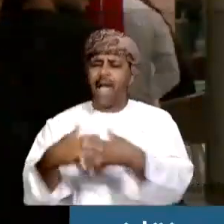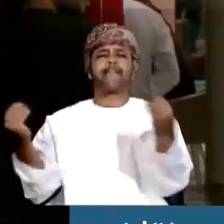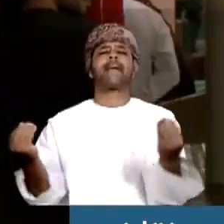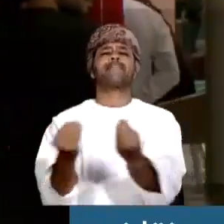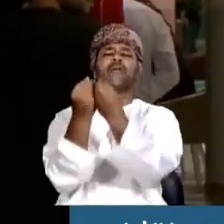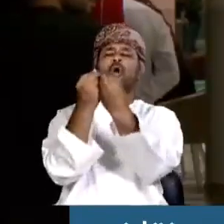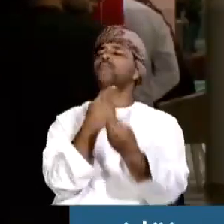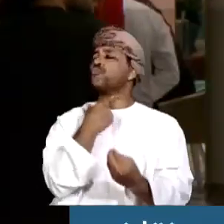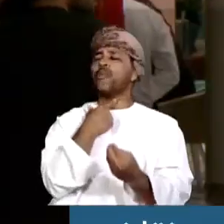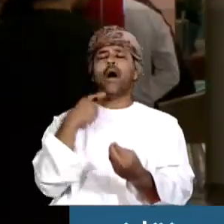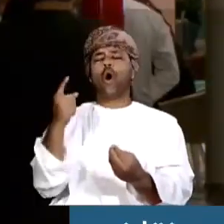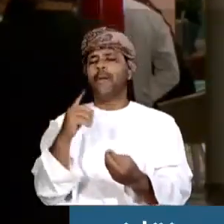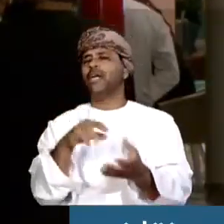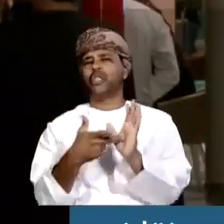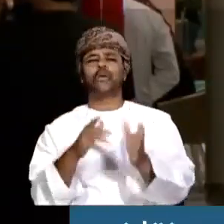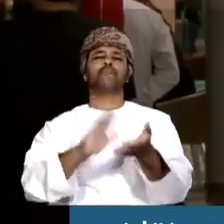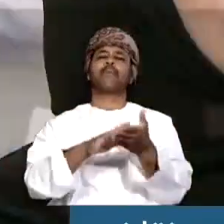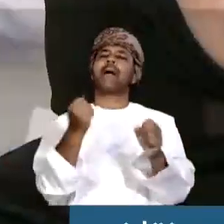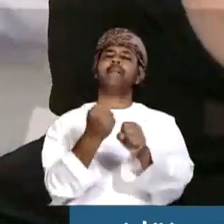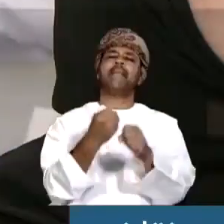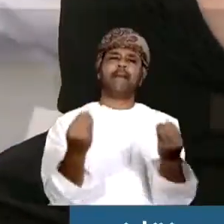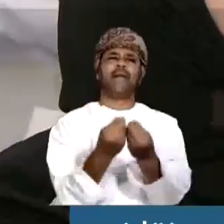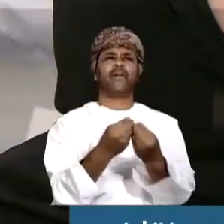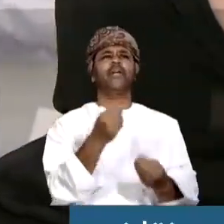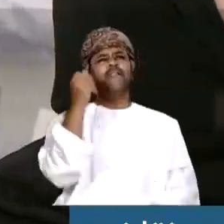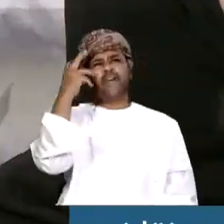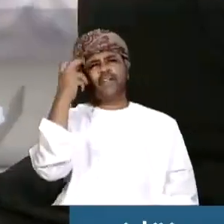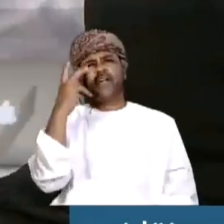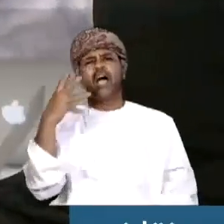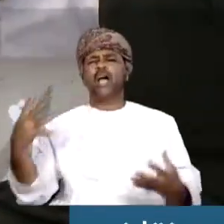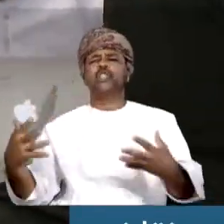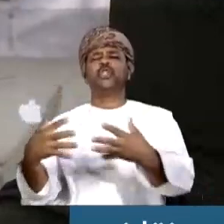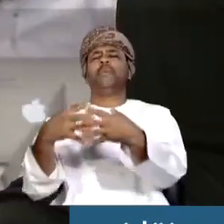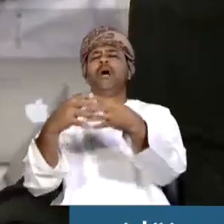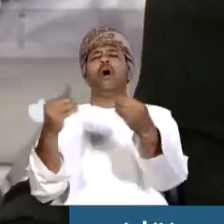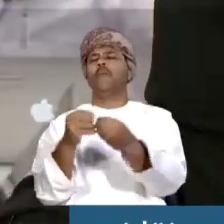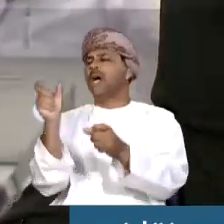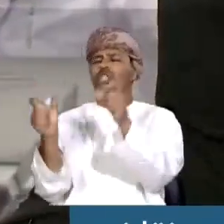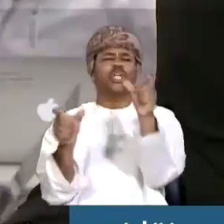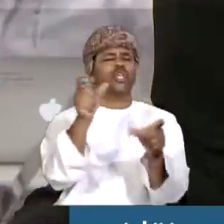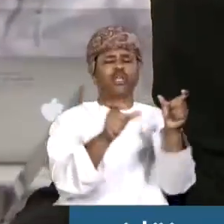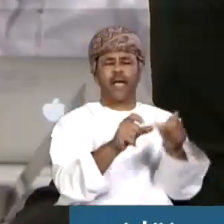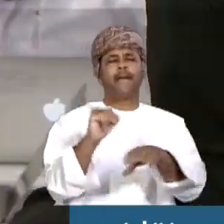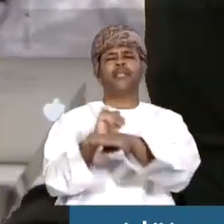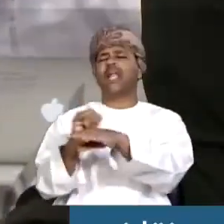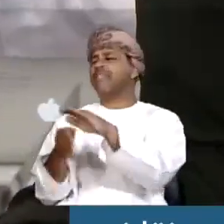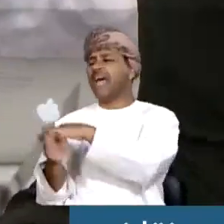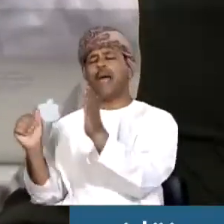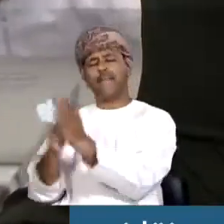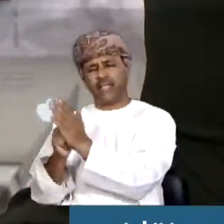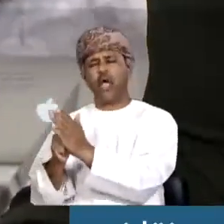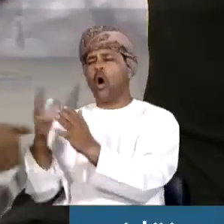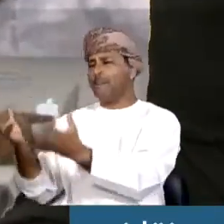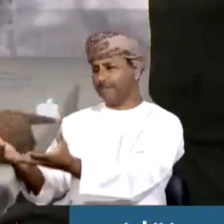وبين اللي محتاجين اشخاص يقوموا لهم بهذه المشاريع. فكرتي ان اجمع كل هذا الاشخاص اللي عندهم مشاريع في المنزل